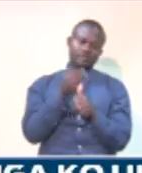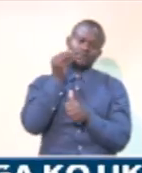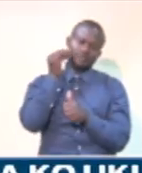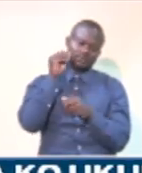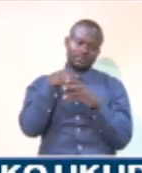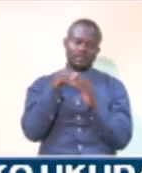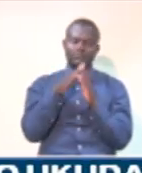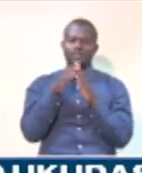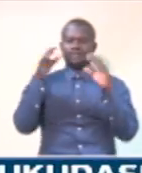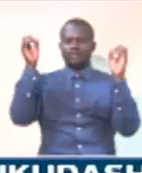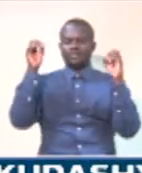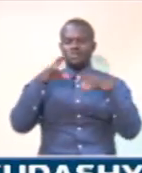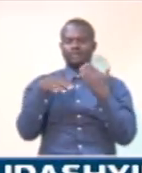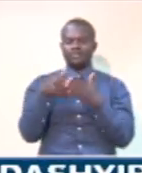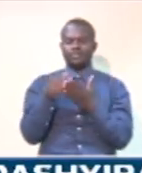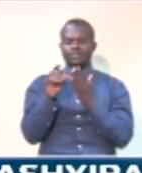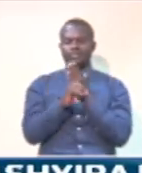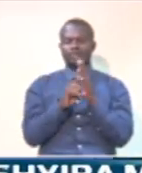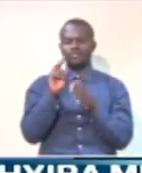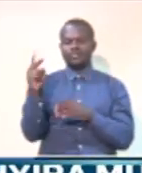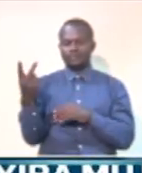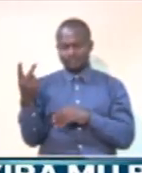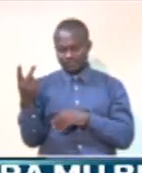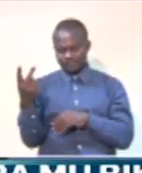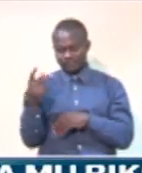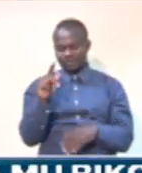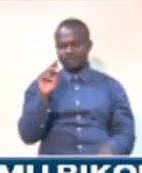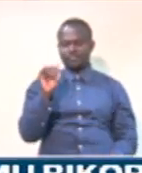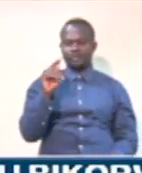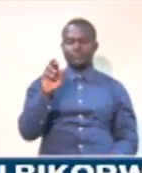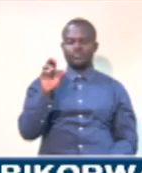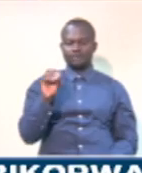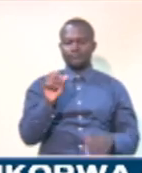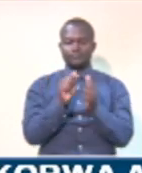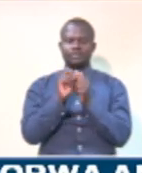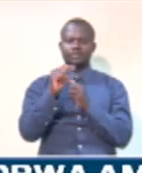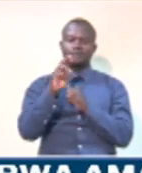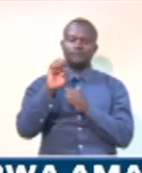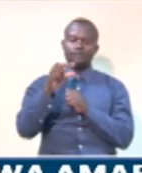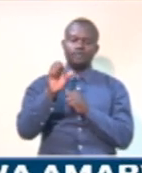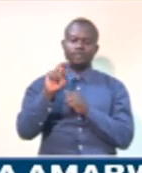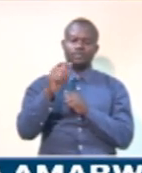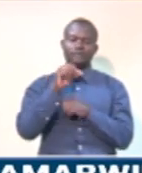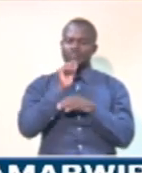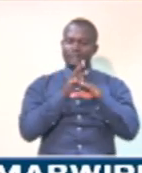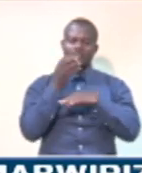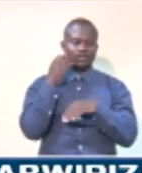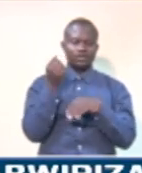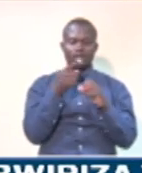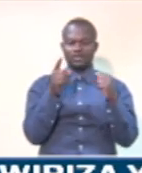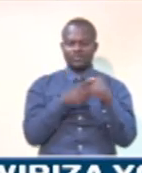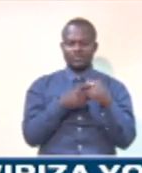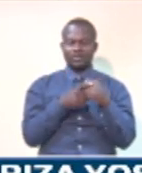mu mujyi wa Kigali hari uturere nka tubiri nka Kicukiro na Nyarugenge bo byanze bikunze bitarenze ku kwezi kwa